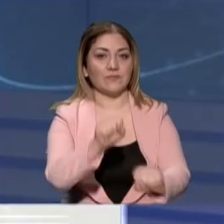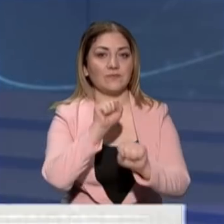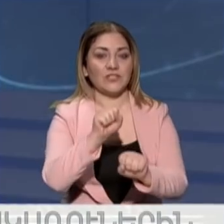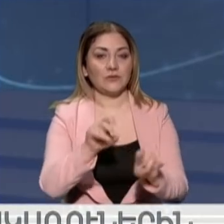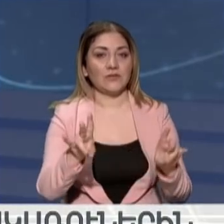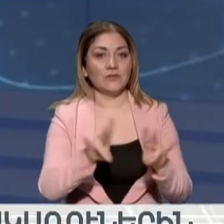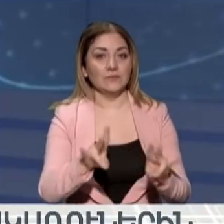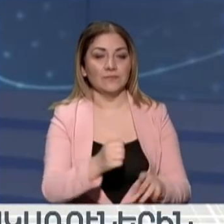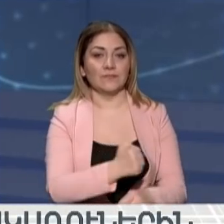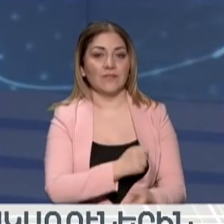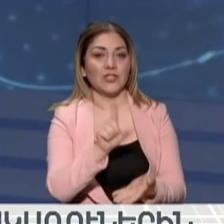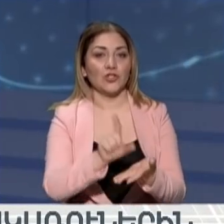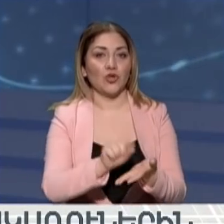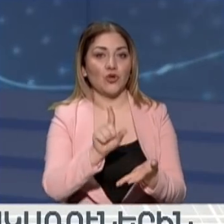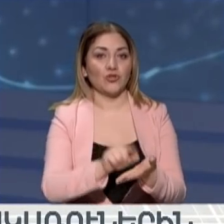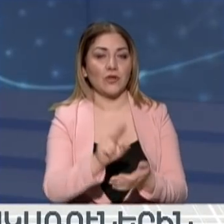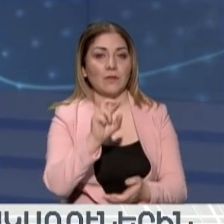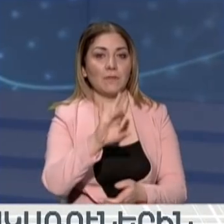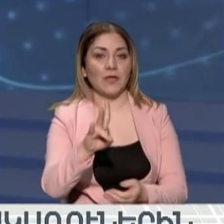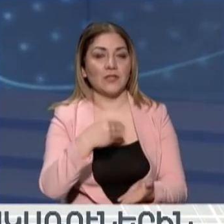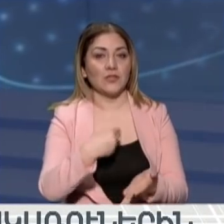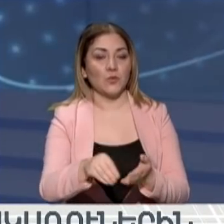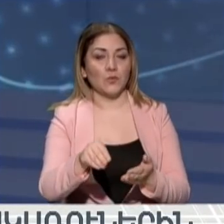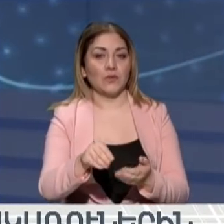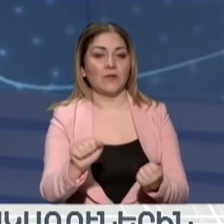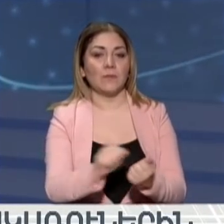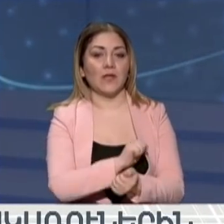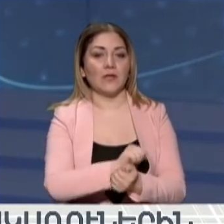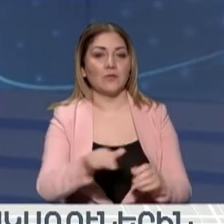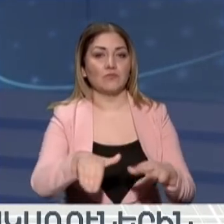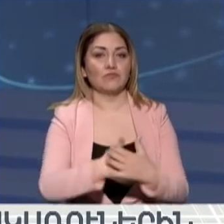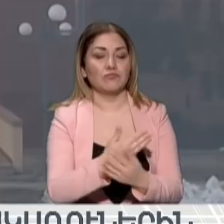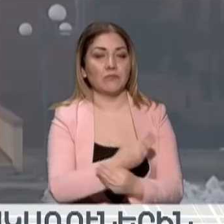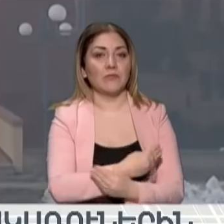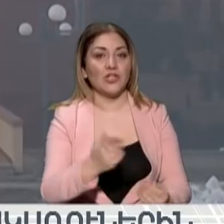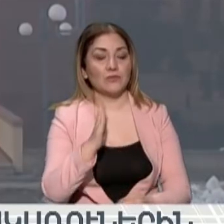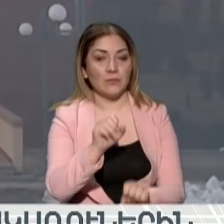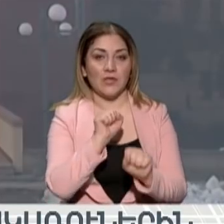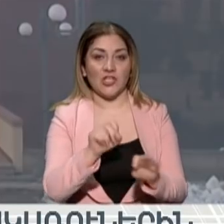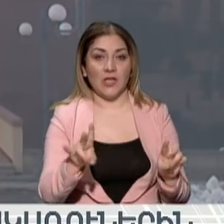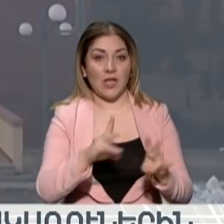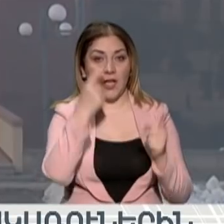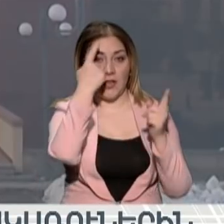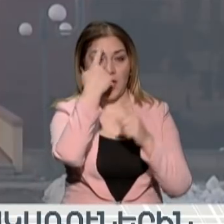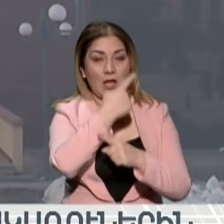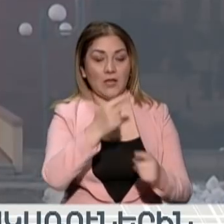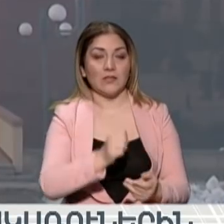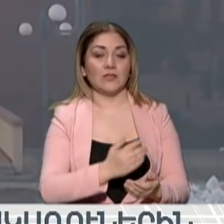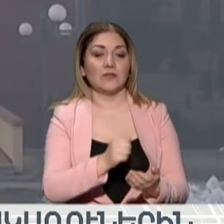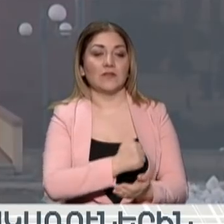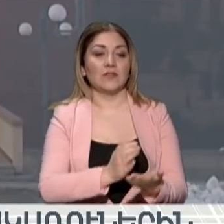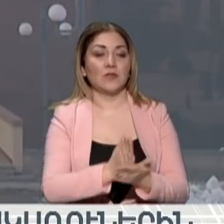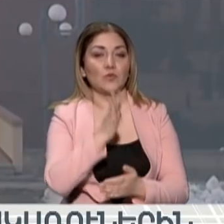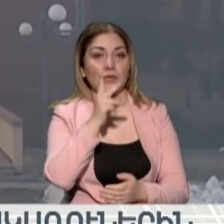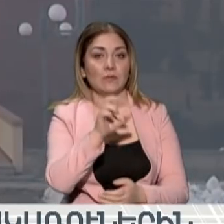Պաշտպանության նախարարությունը զինթոշակառուներին բնակարանների գնման վկայագրեր կտրամադրի։ Պաշտպանական գերատեսչությունը հայտնել է, որ ծառայության